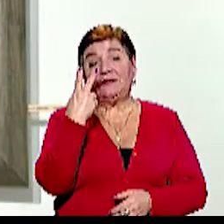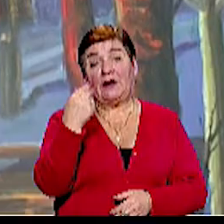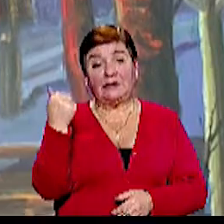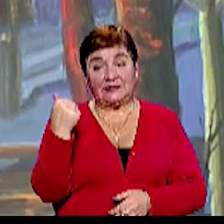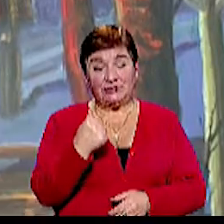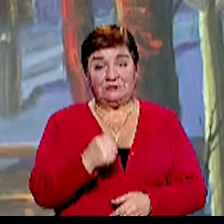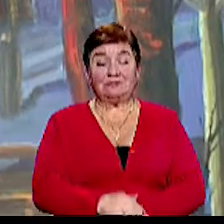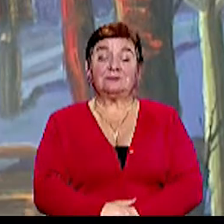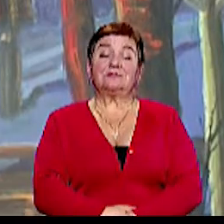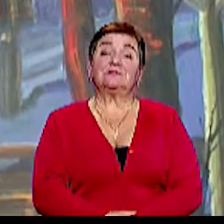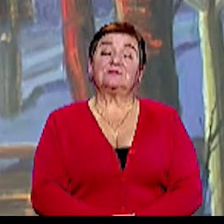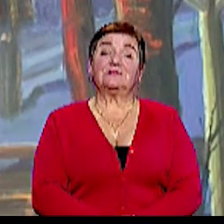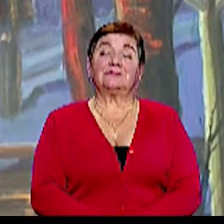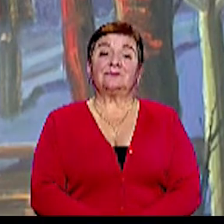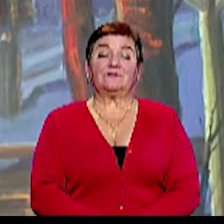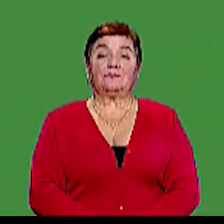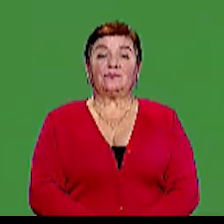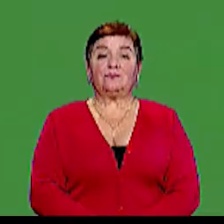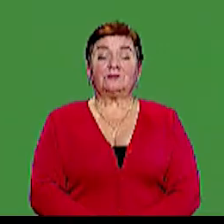Іван Шимко. Новини на Суспільному.